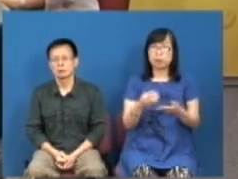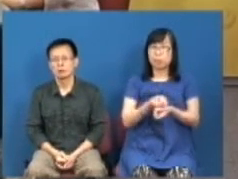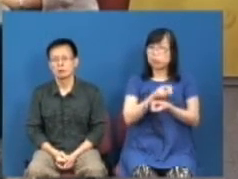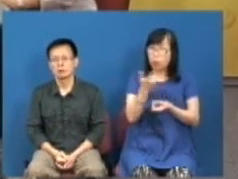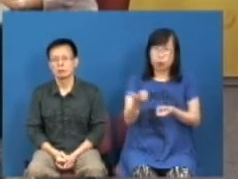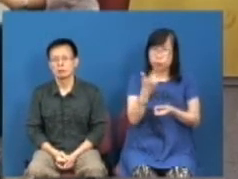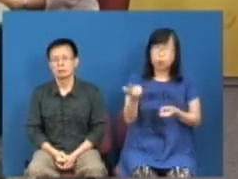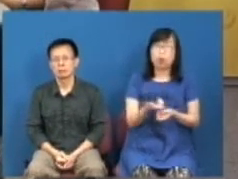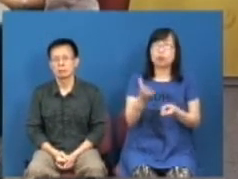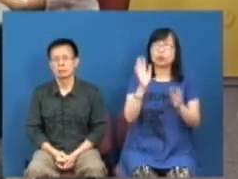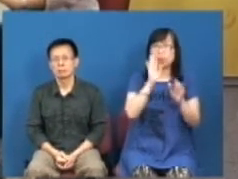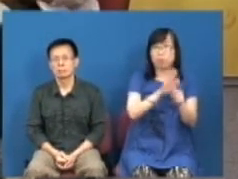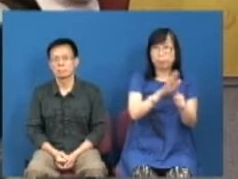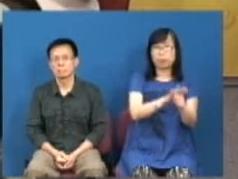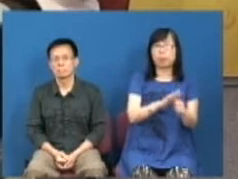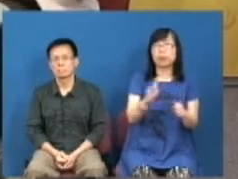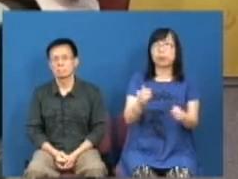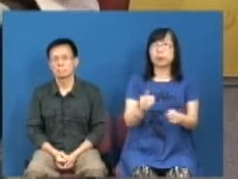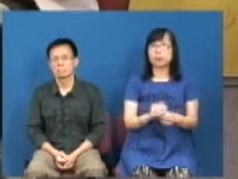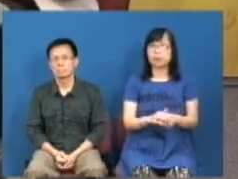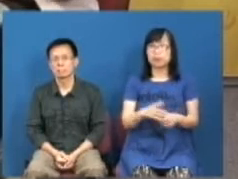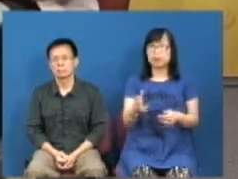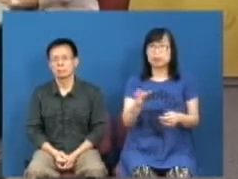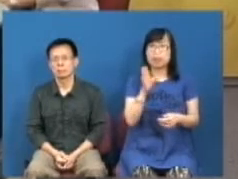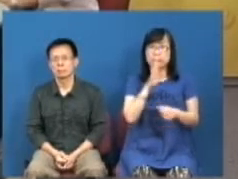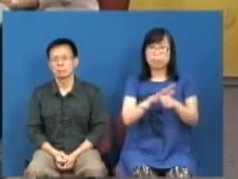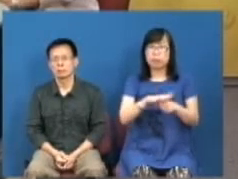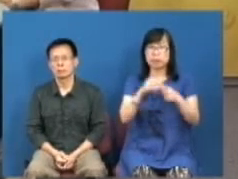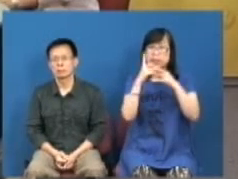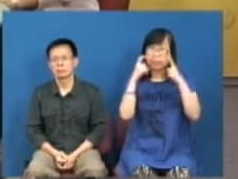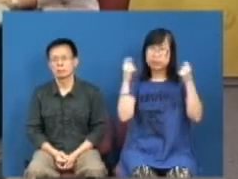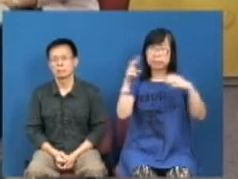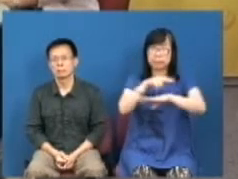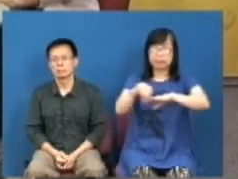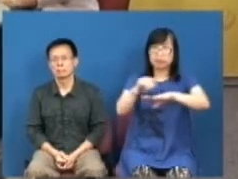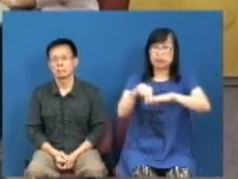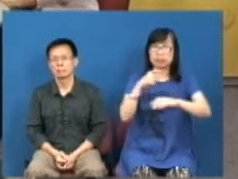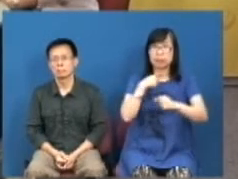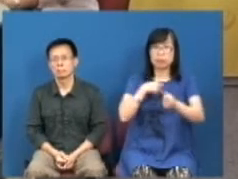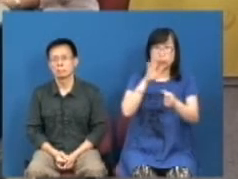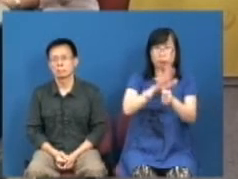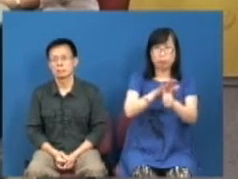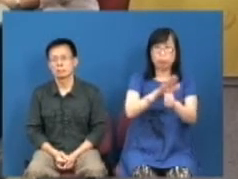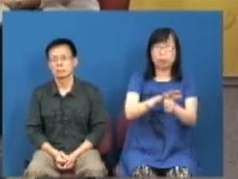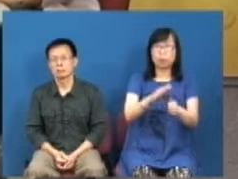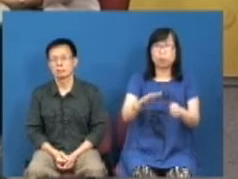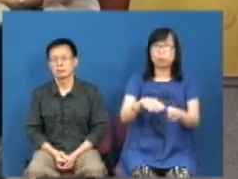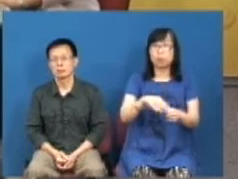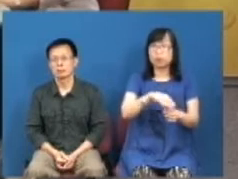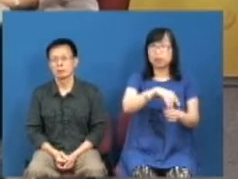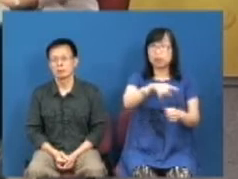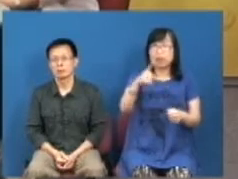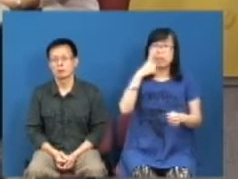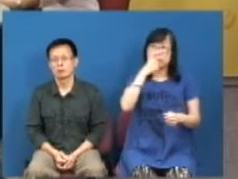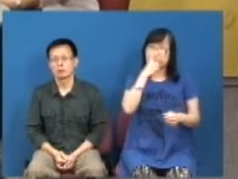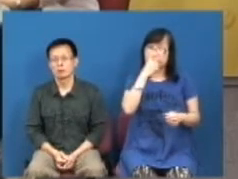就講倫敦為例啦，咁佢哋本身一個城市設計啦，咁佢哋為咗保護翻佢成個即係英